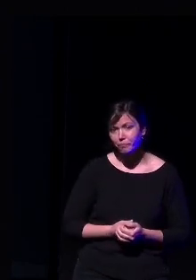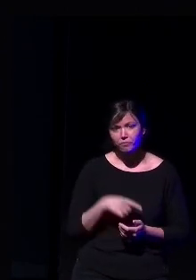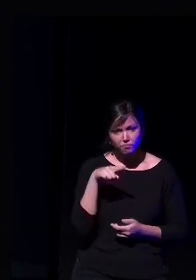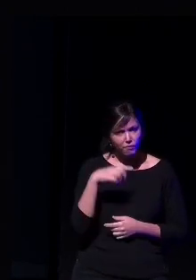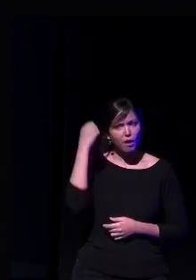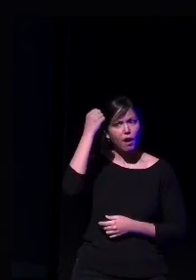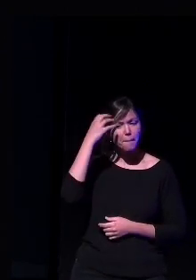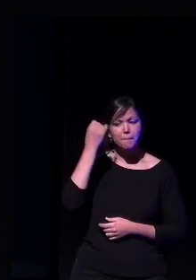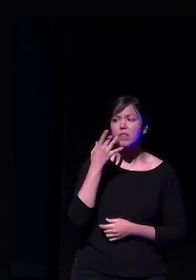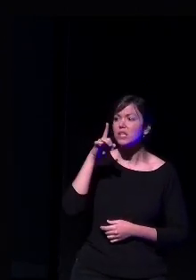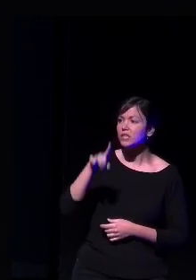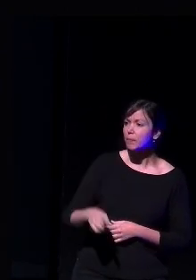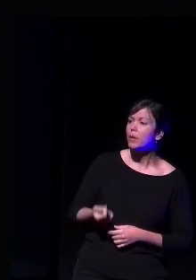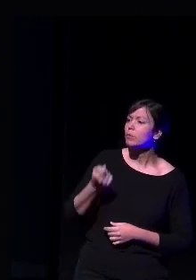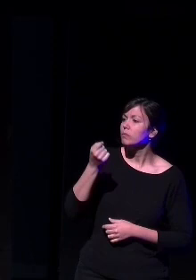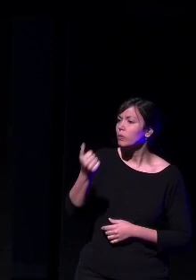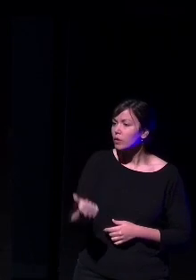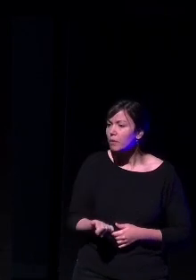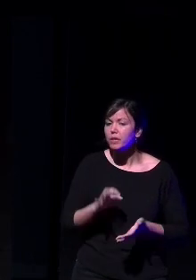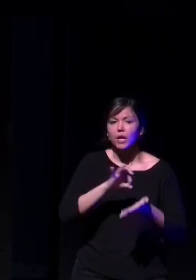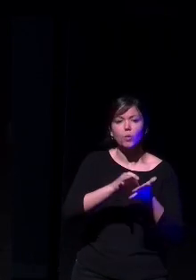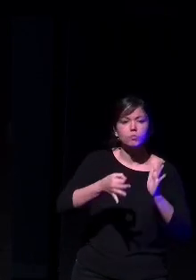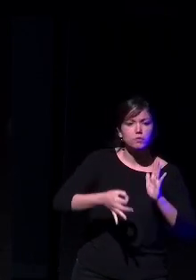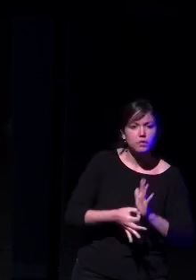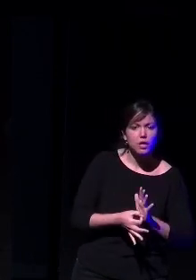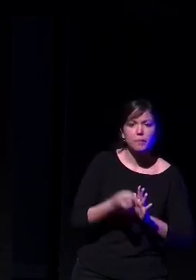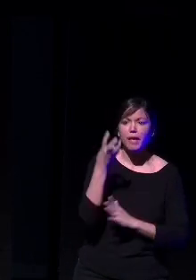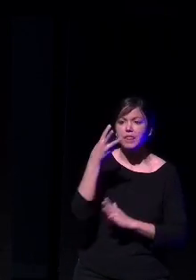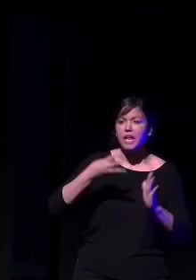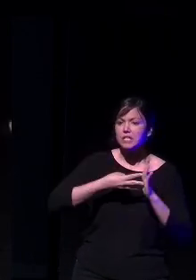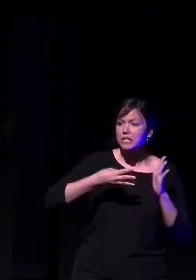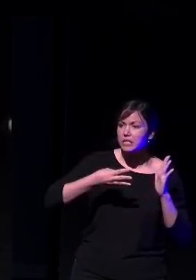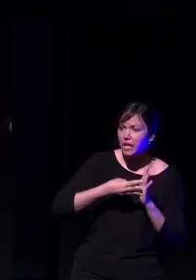Allà vaig aprendre també una mica el que és un servei tres estrelles.